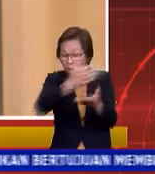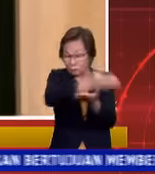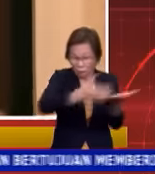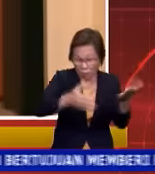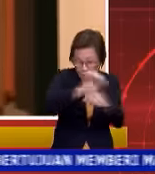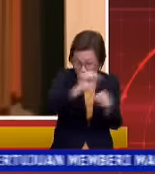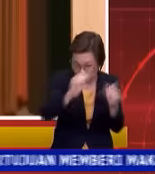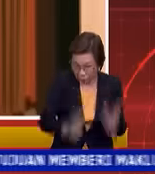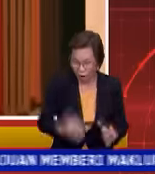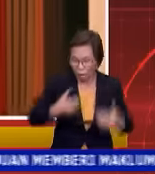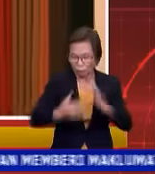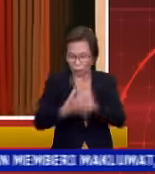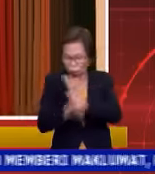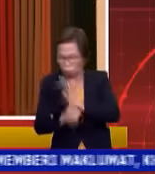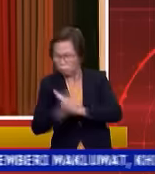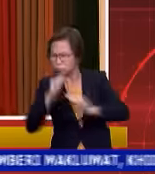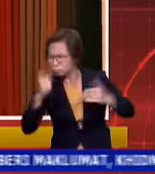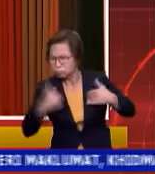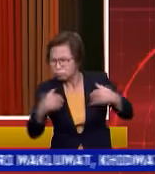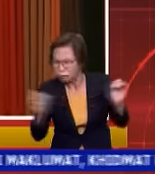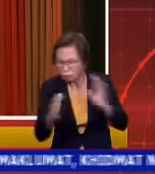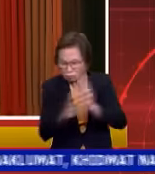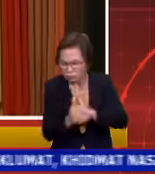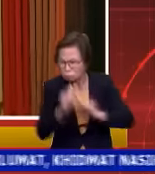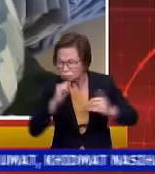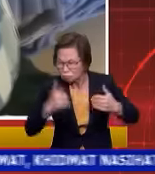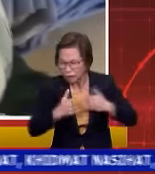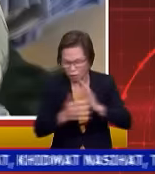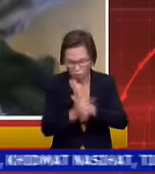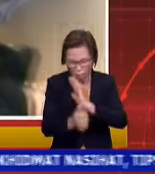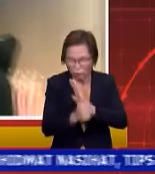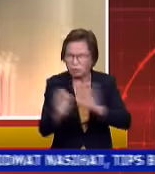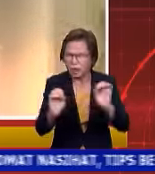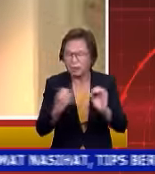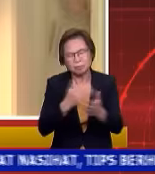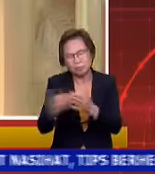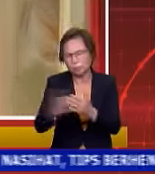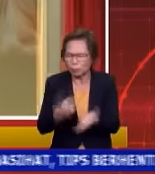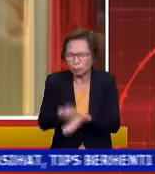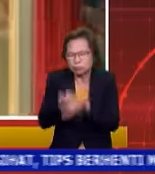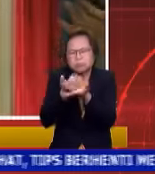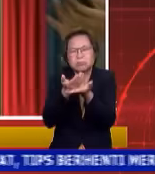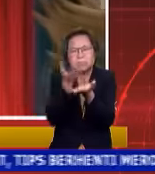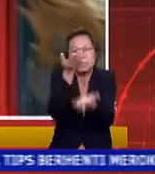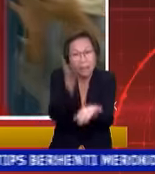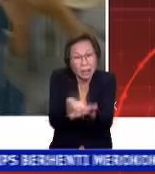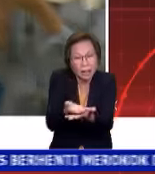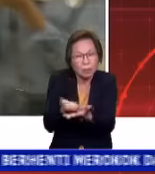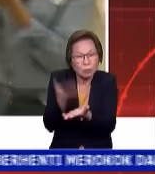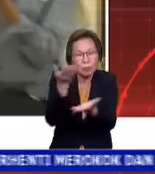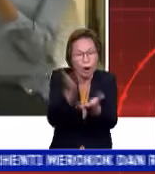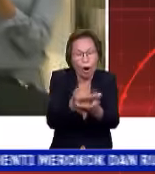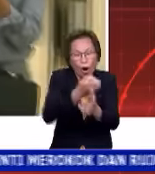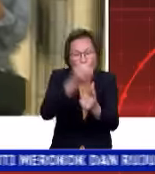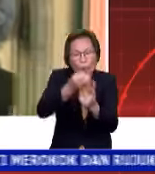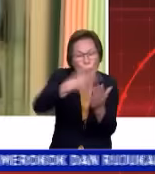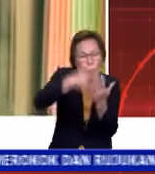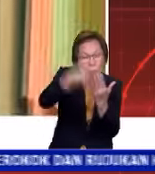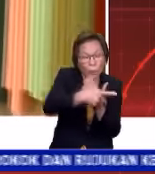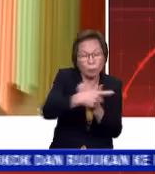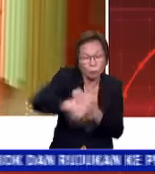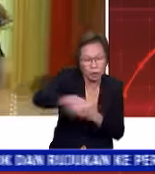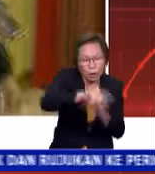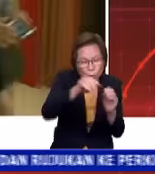ada skill dia tak ada. So, you kena bagi cadangan atau you kena bagi program yang mana mereka